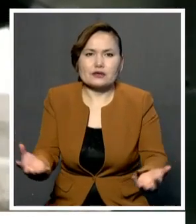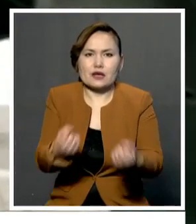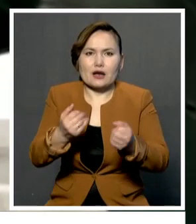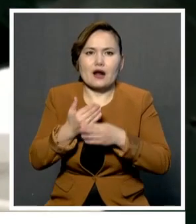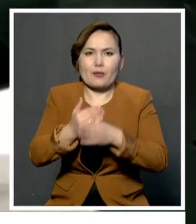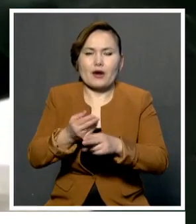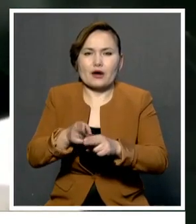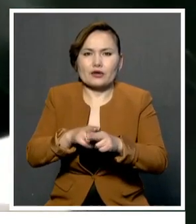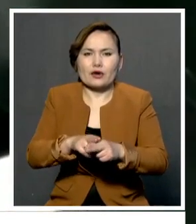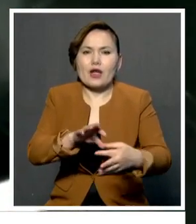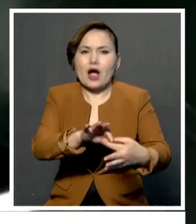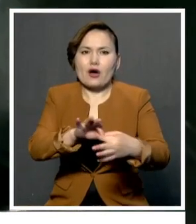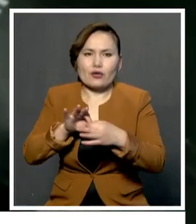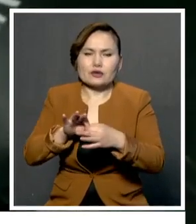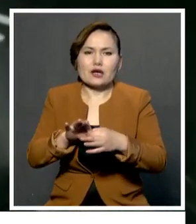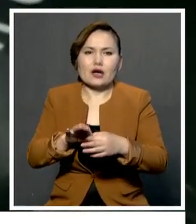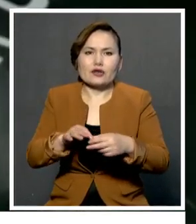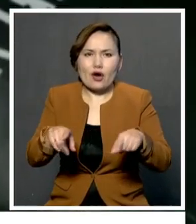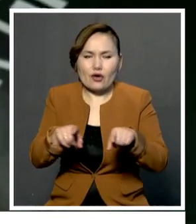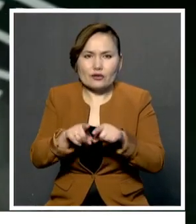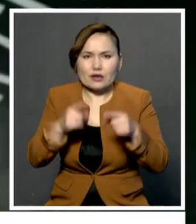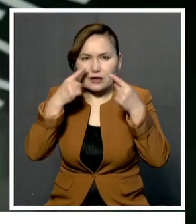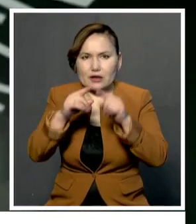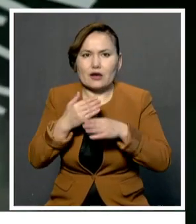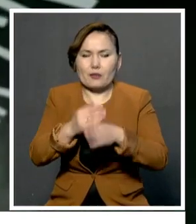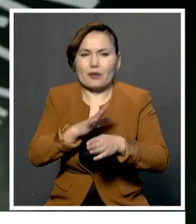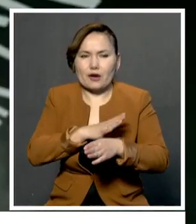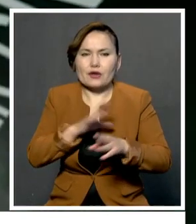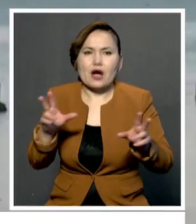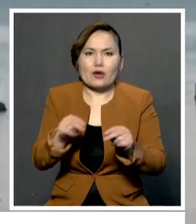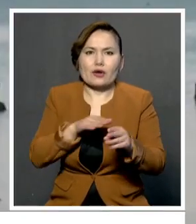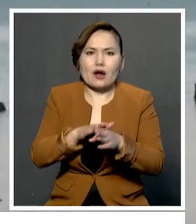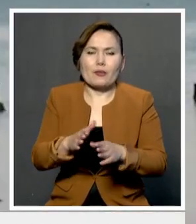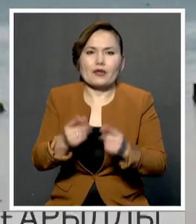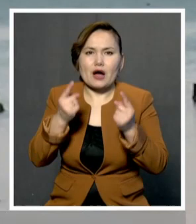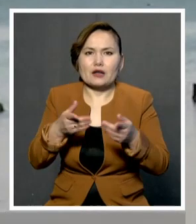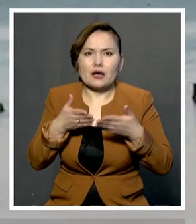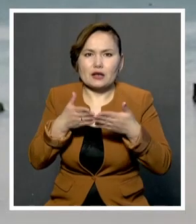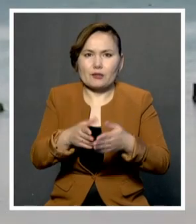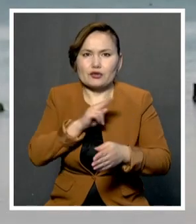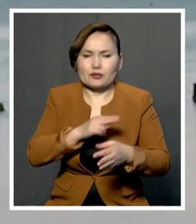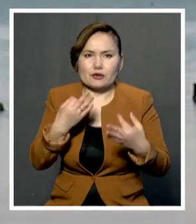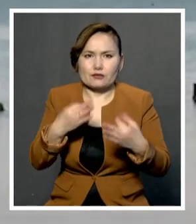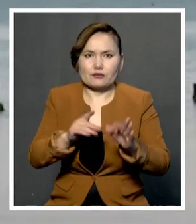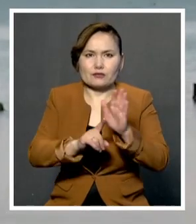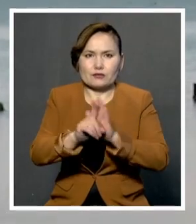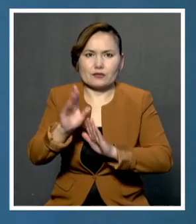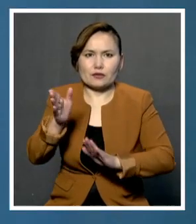қазылып, сүйреп тартатын қосымша көліктер жұмылдырылды. Іс сәтті өтсе, алып кеме бүгін сапарын жалғастырады.